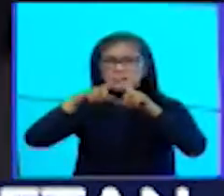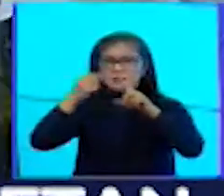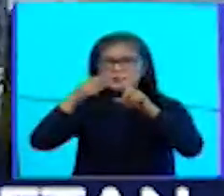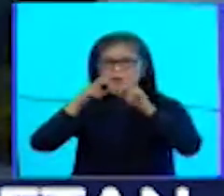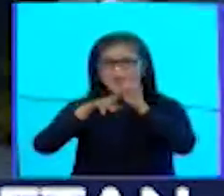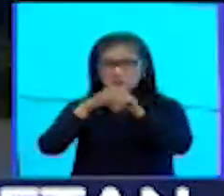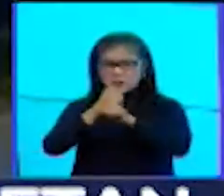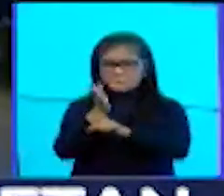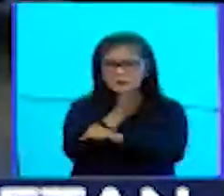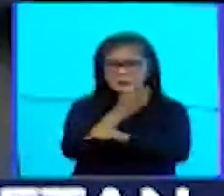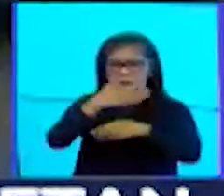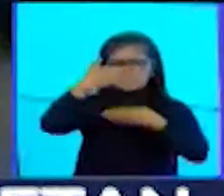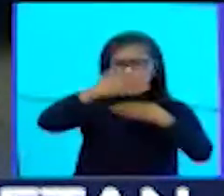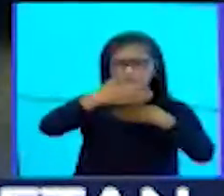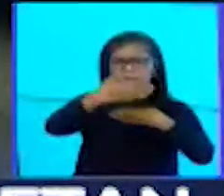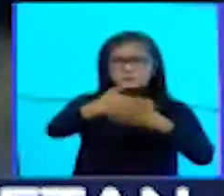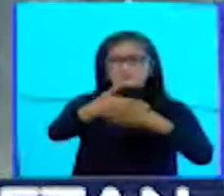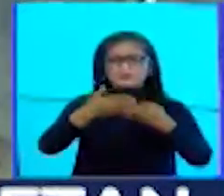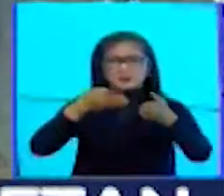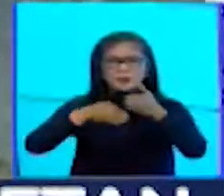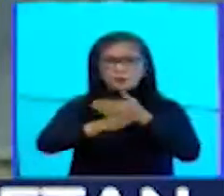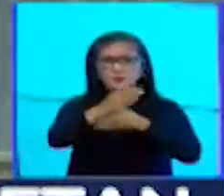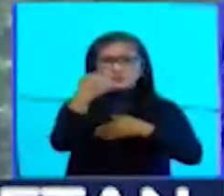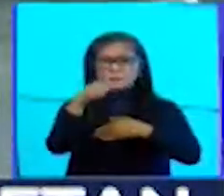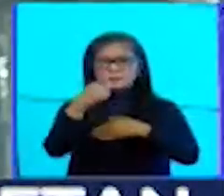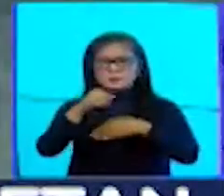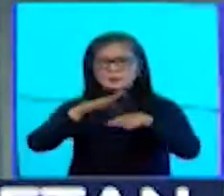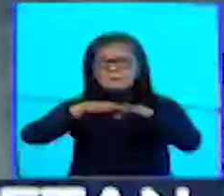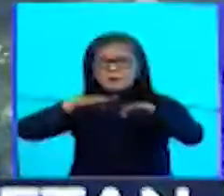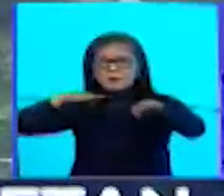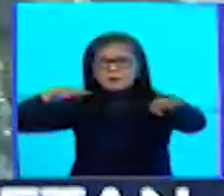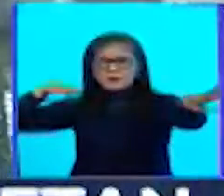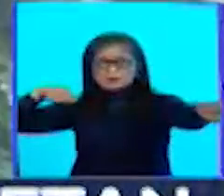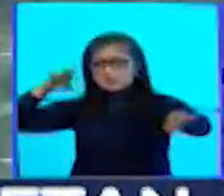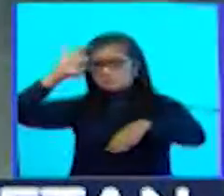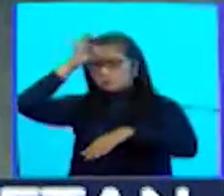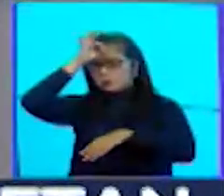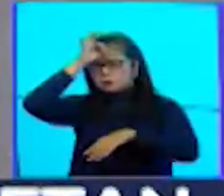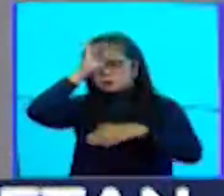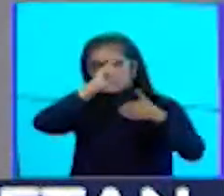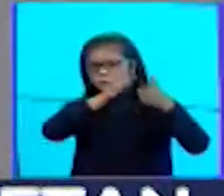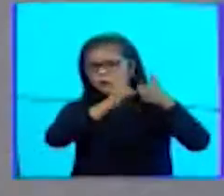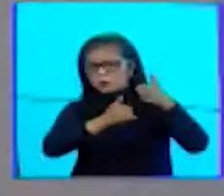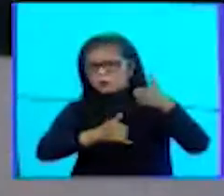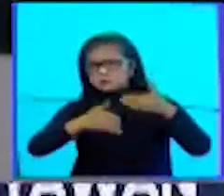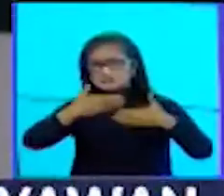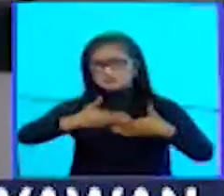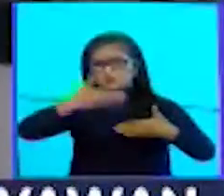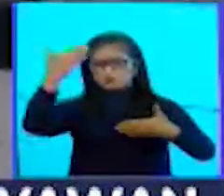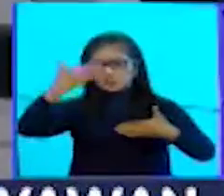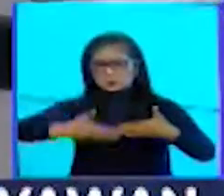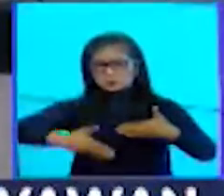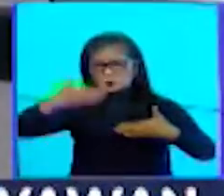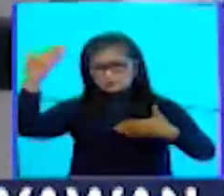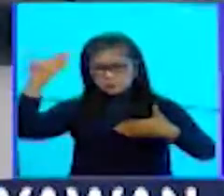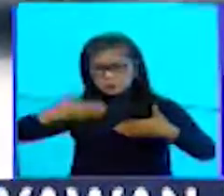mudik. Pasca terjadinya kemacetan panjang, polisi melakukan evaluasi dengan memberlakukan sistem buka tutup untuk memberikan akses pada bus